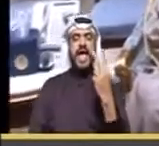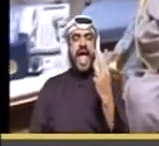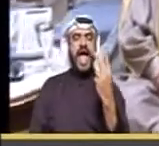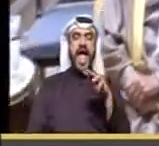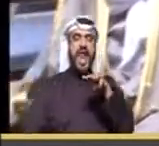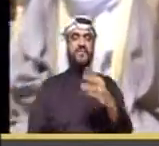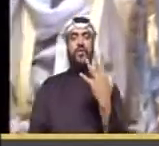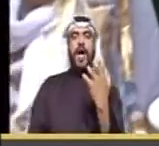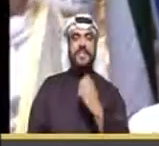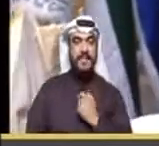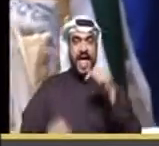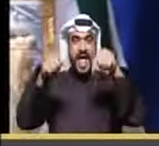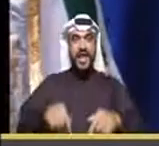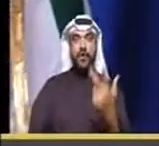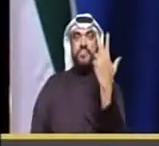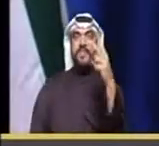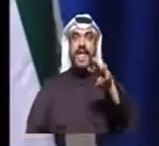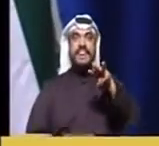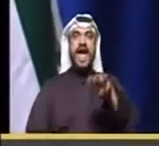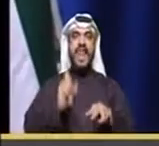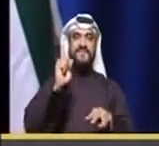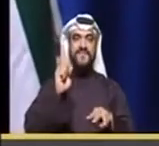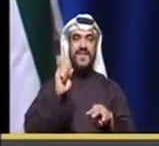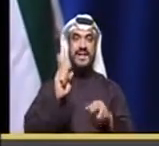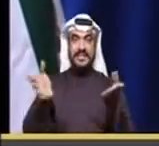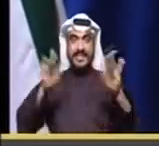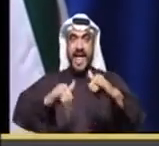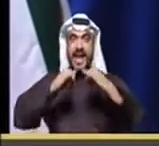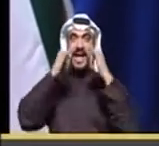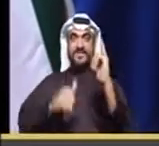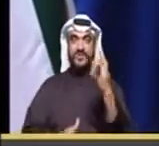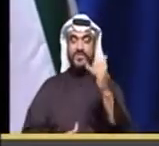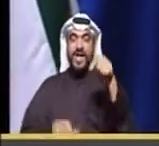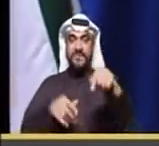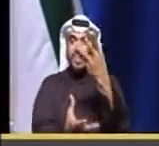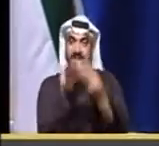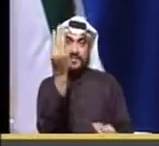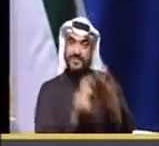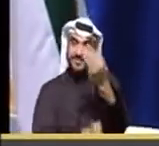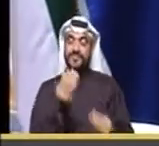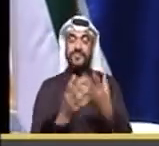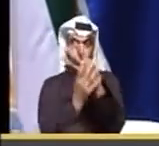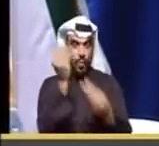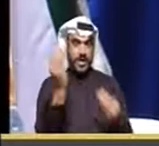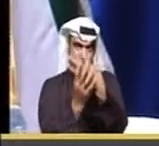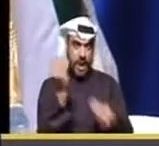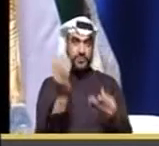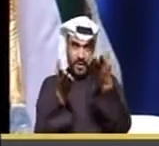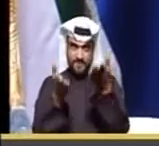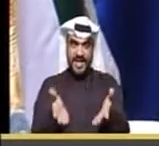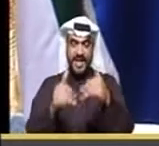2500 راس، اليوم صار 8000، وعندنا إنتاج بحدود 750